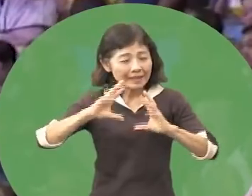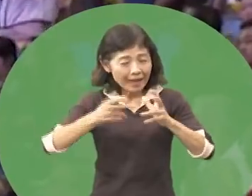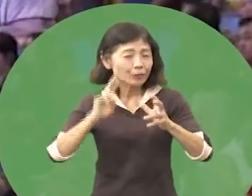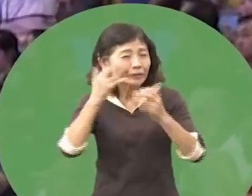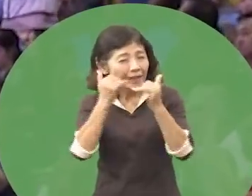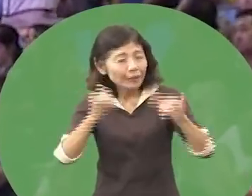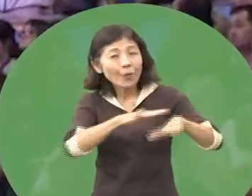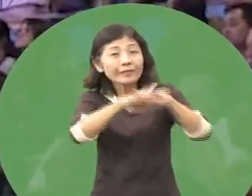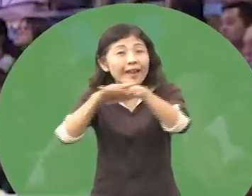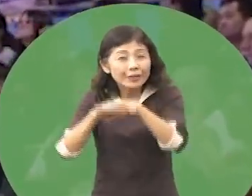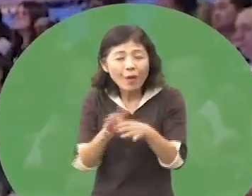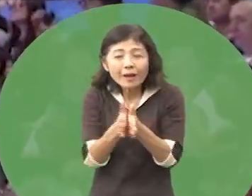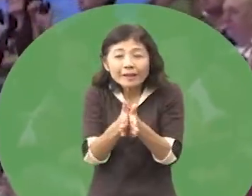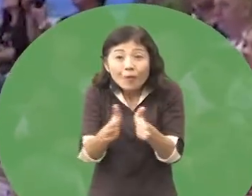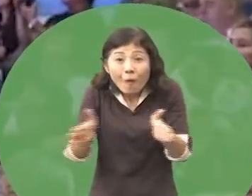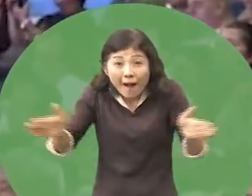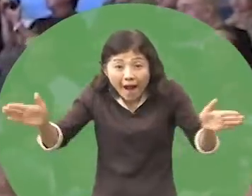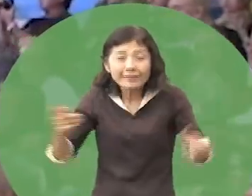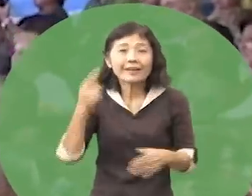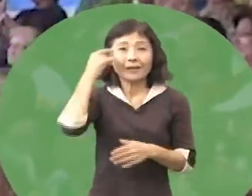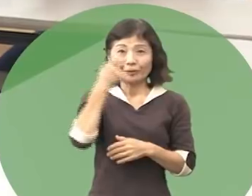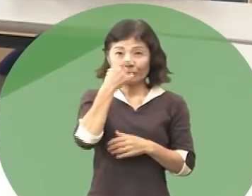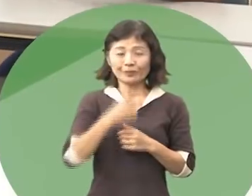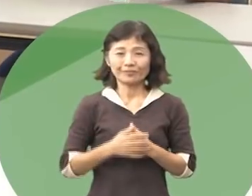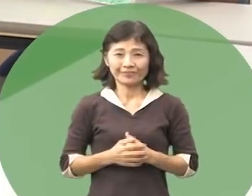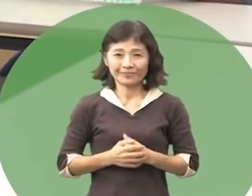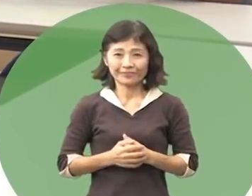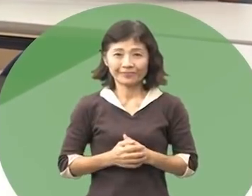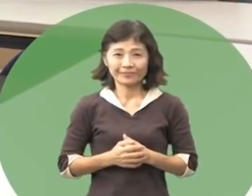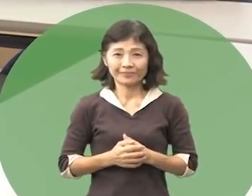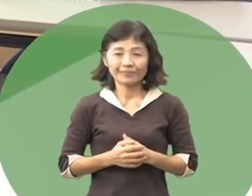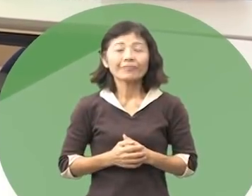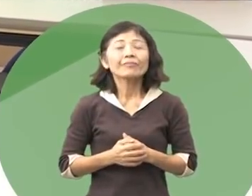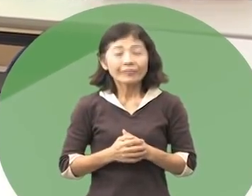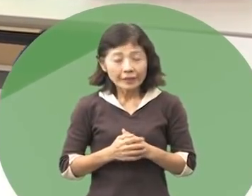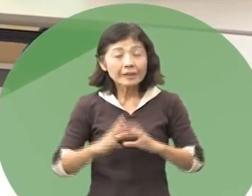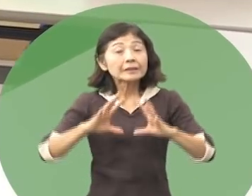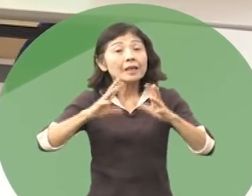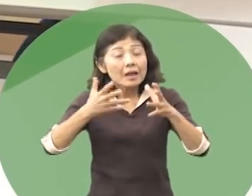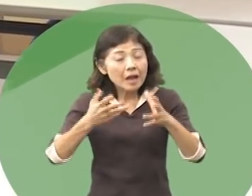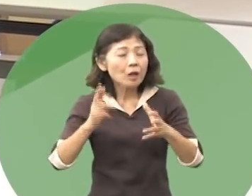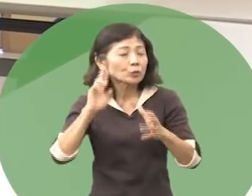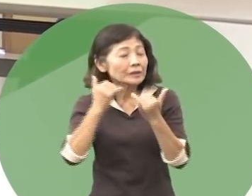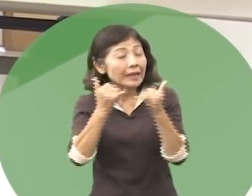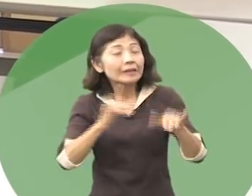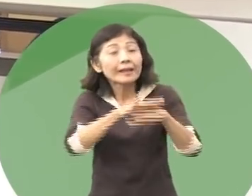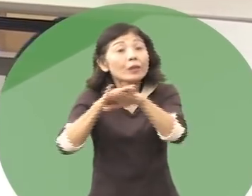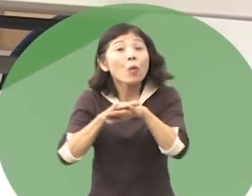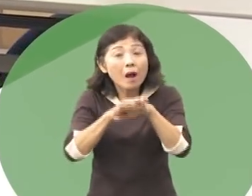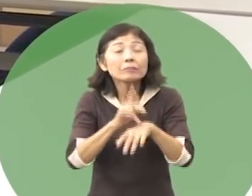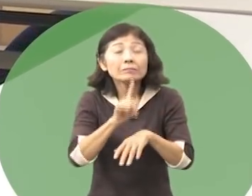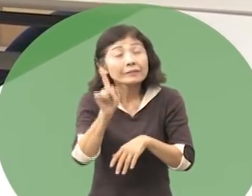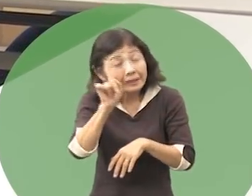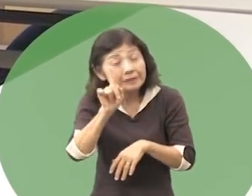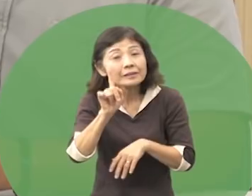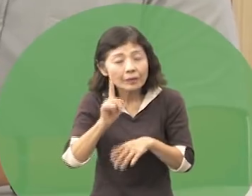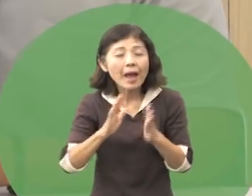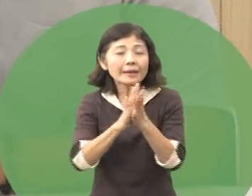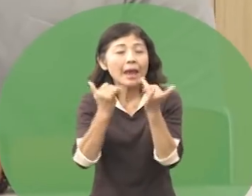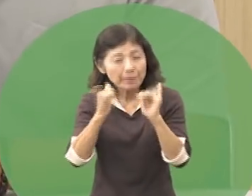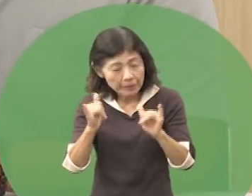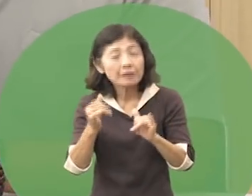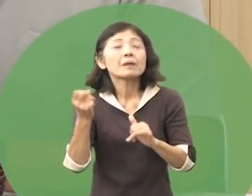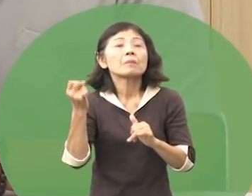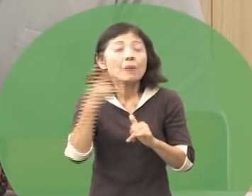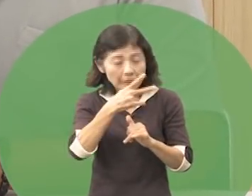の広がりを感じますよね。その世界のウチナーネットワークとは、沖縄県民はも